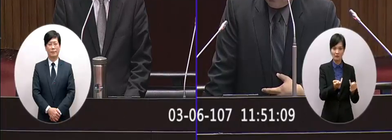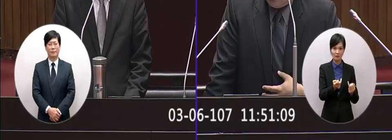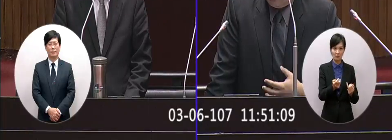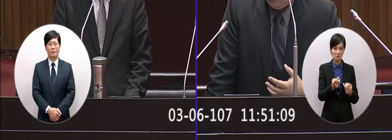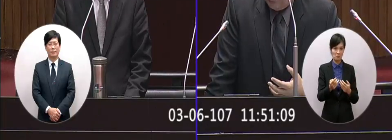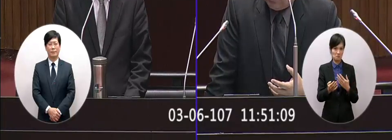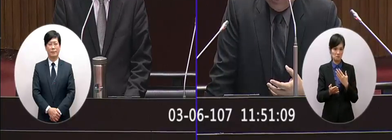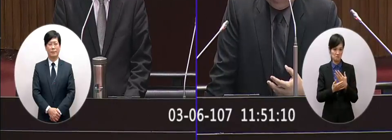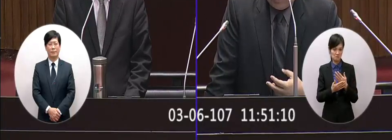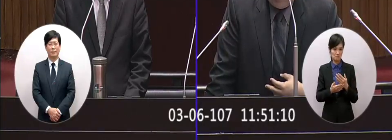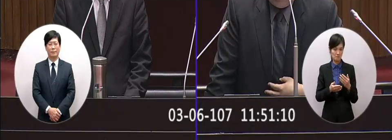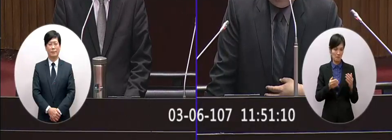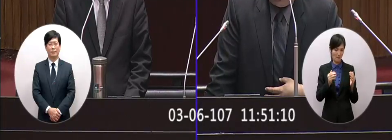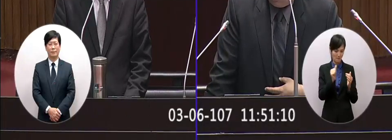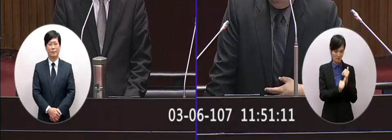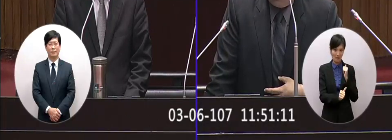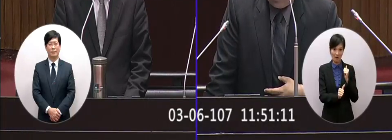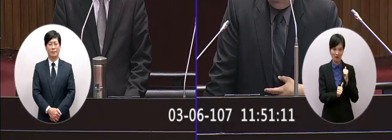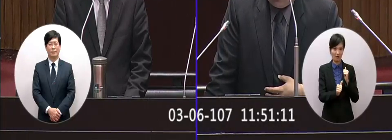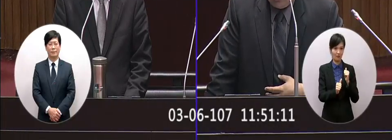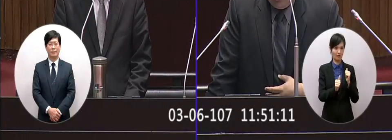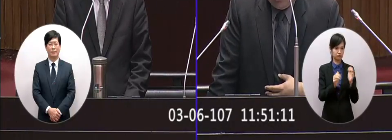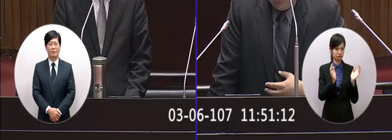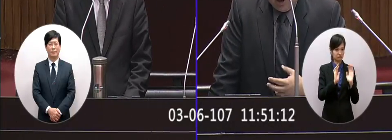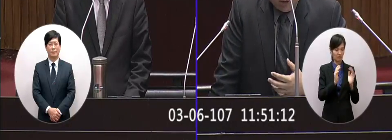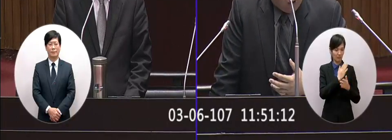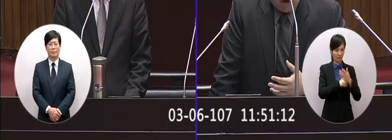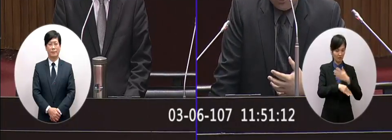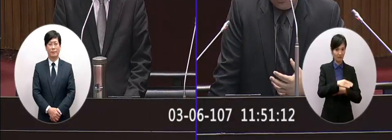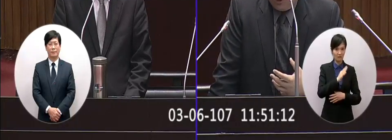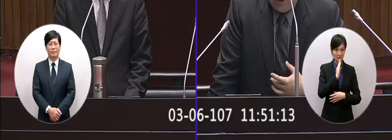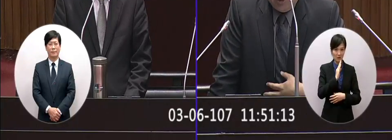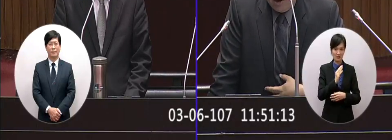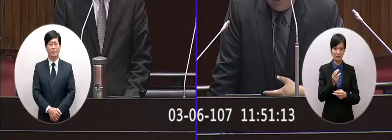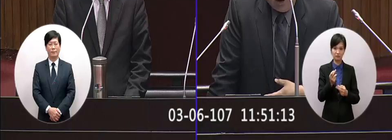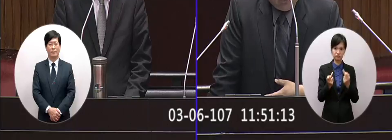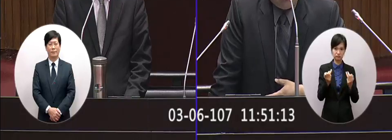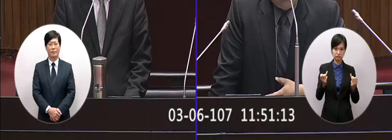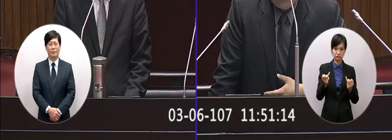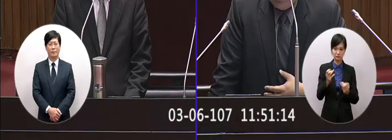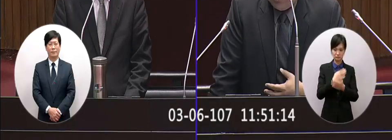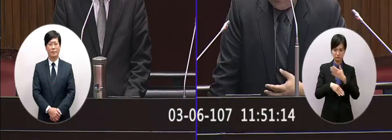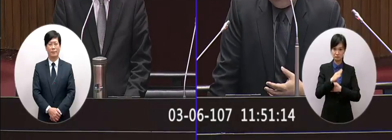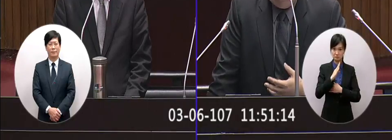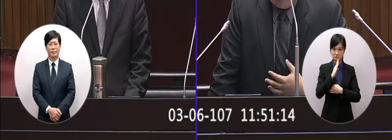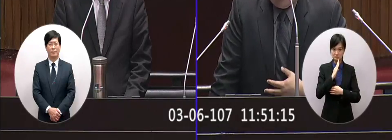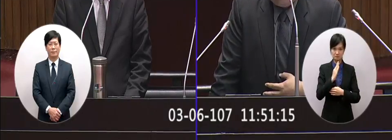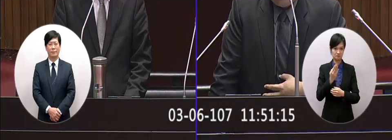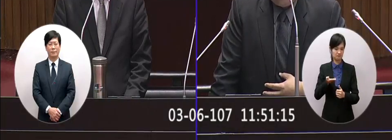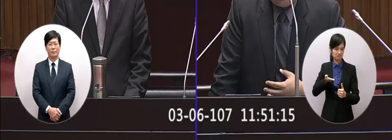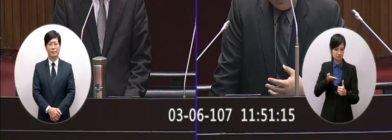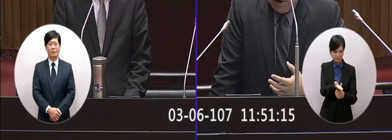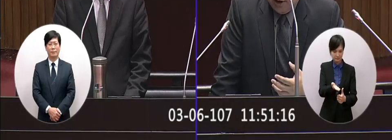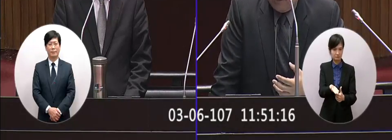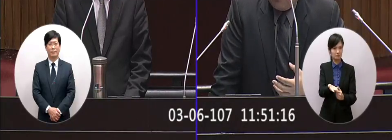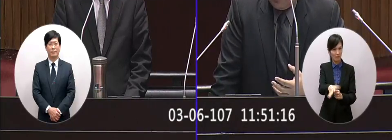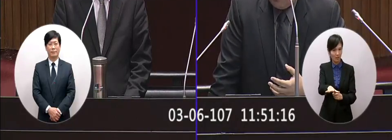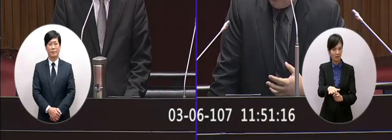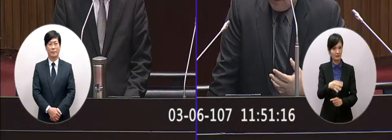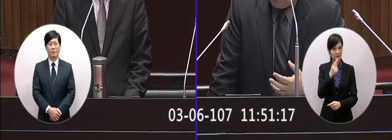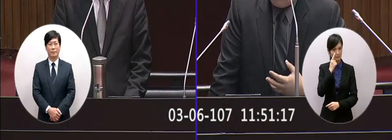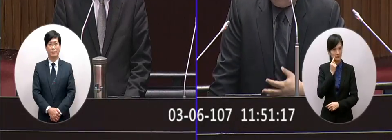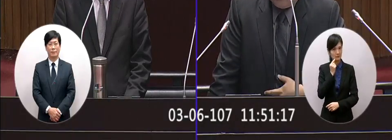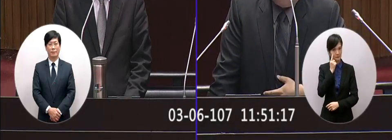死他身心障碍的手足，因为很多的就是原因跟理由。那30年后的就是说今